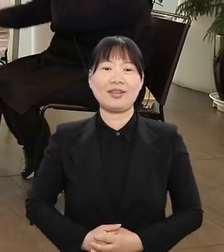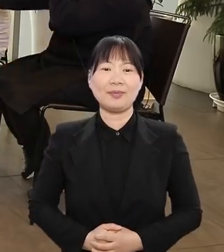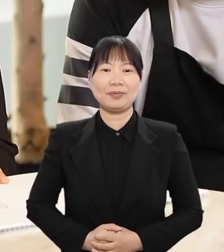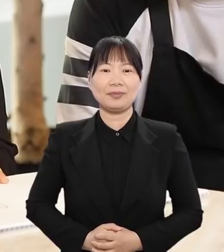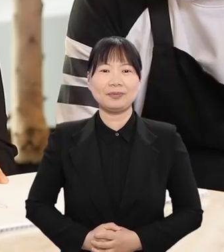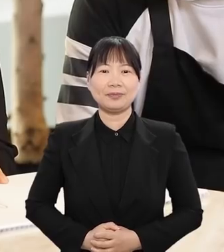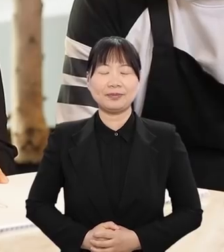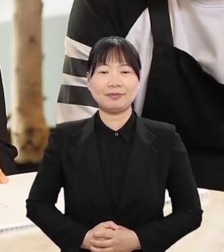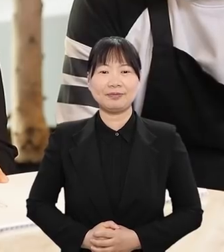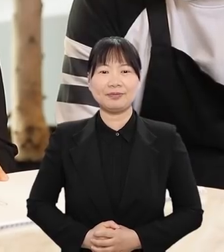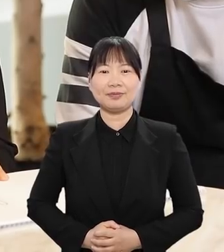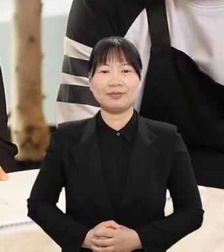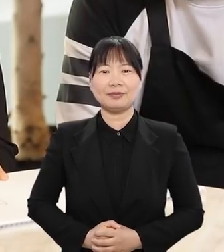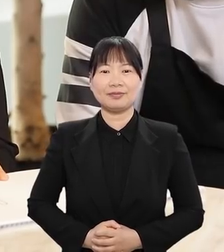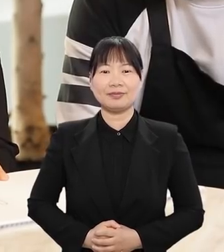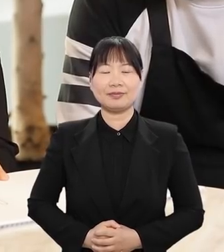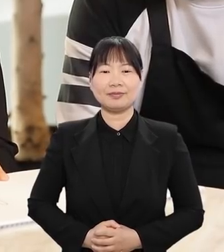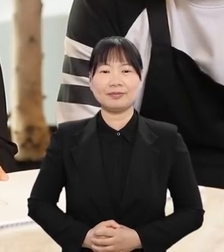시그니처니까 여기. 네.